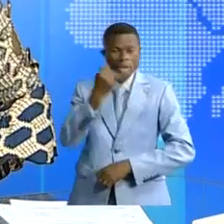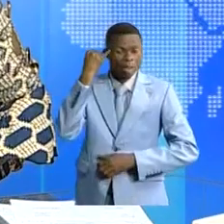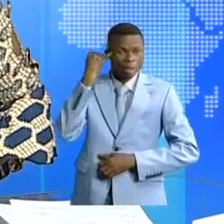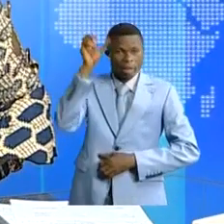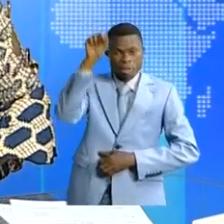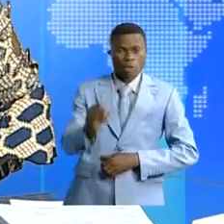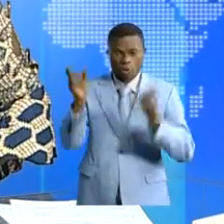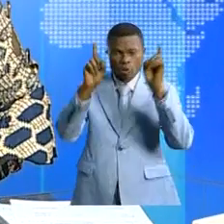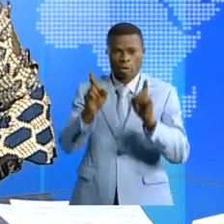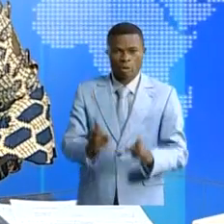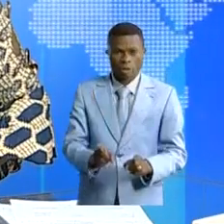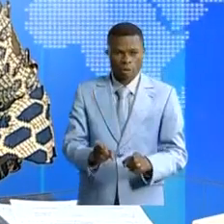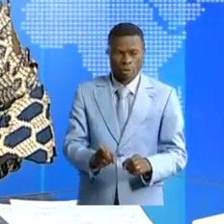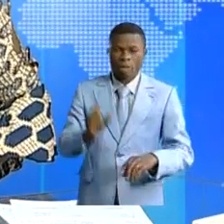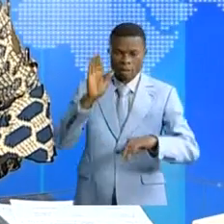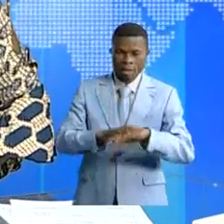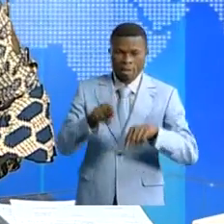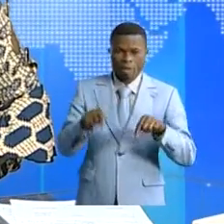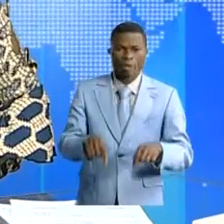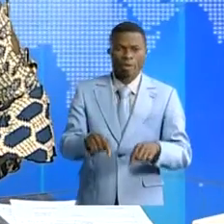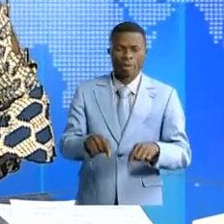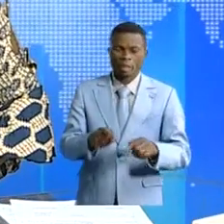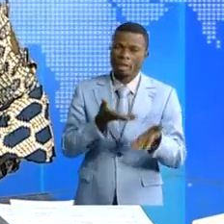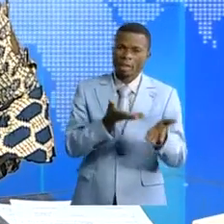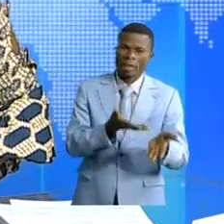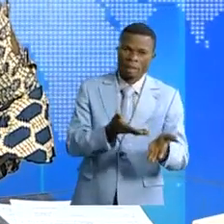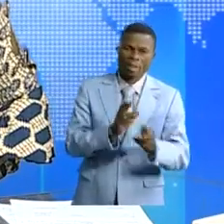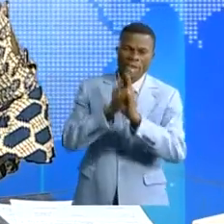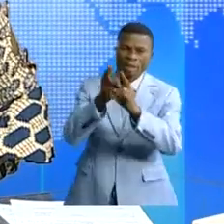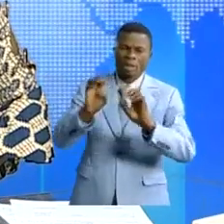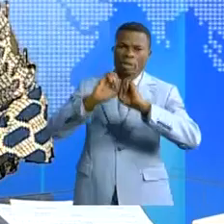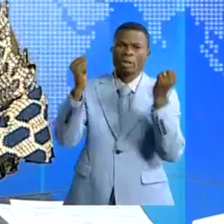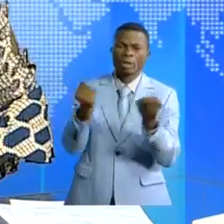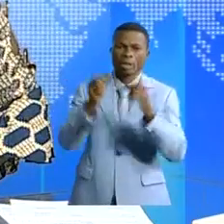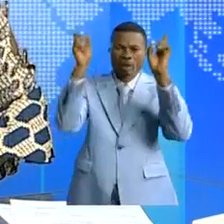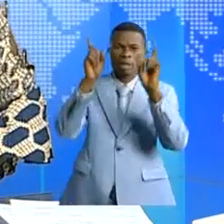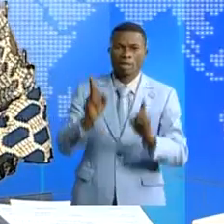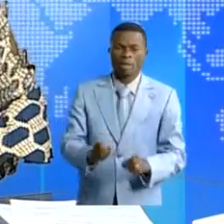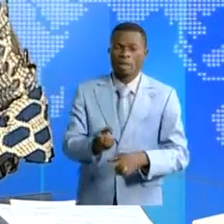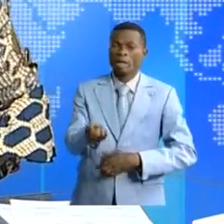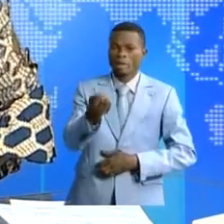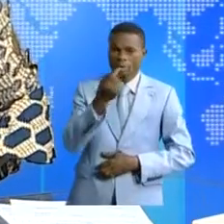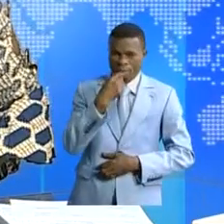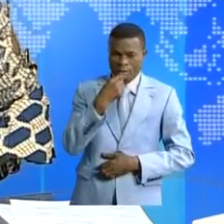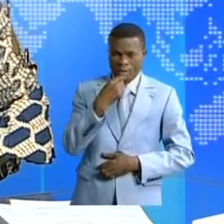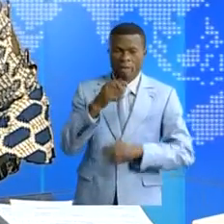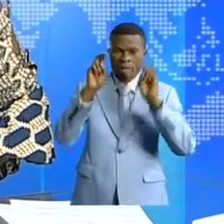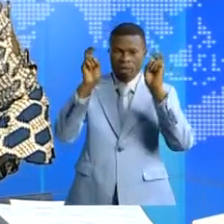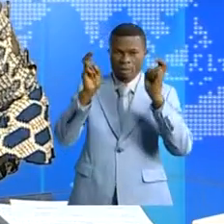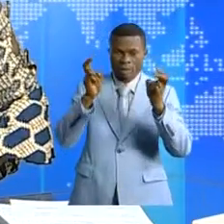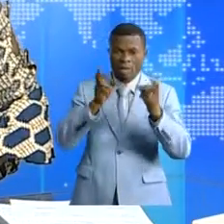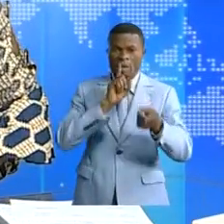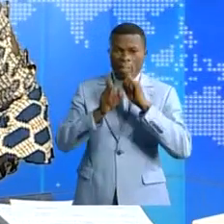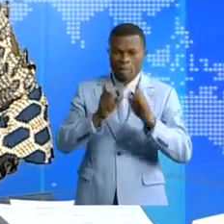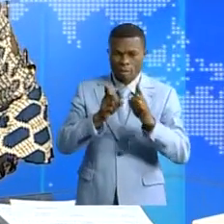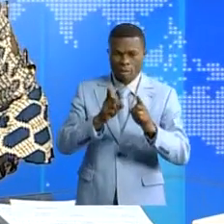sud-africains flambaient des nouveaux cas en Afrique, ce qui favorise la création d'une agence africaine du médicament. Ce sujet a été au centre